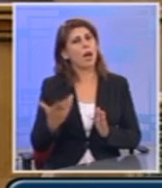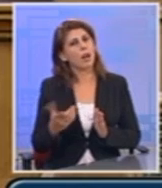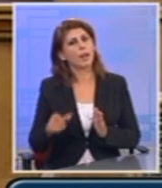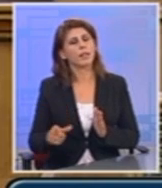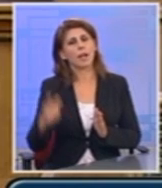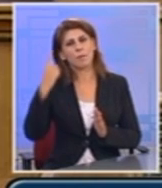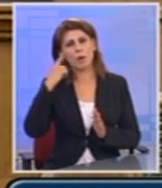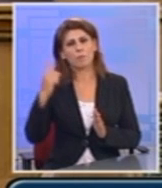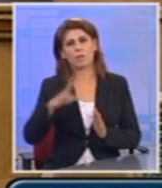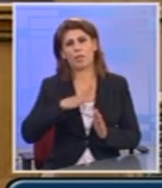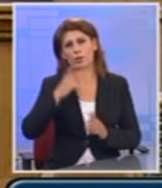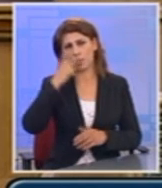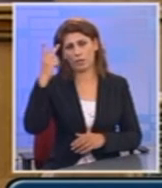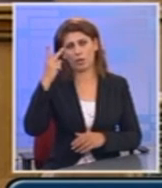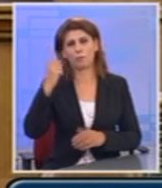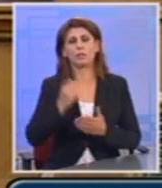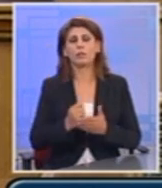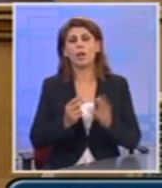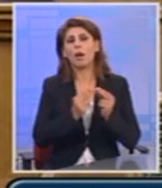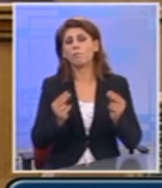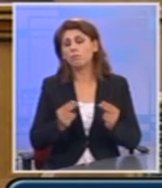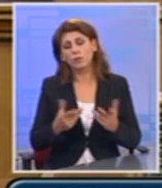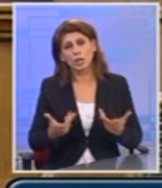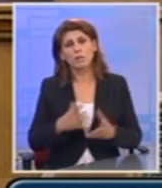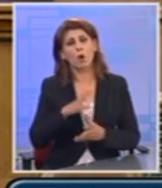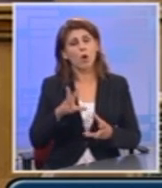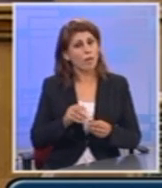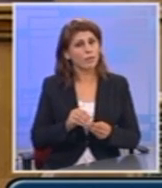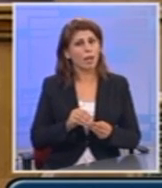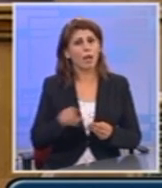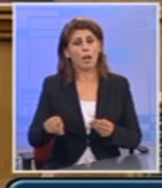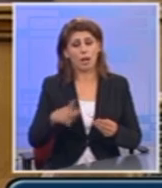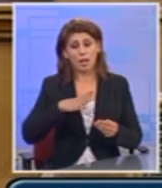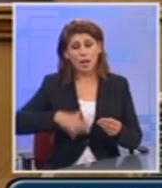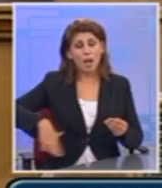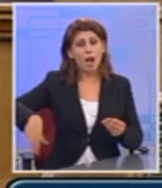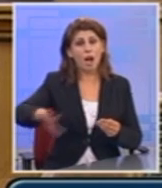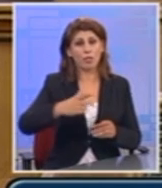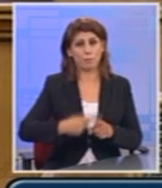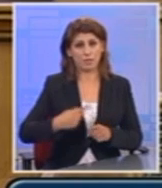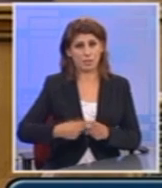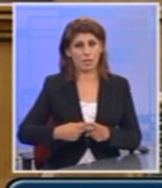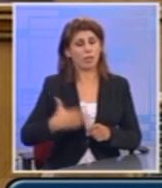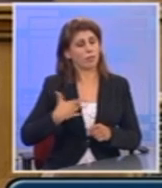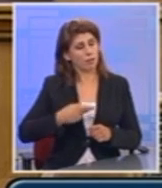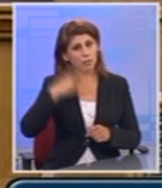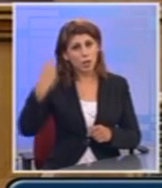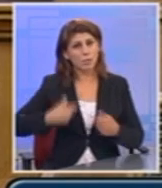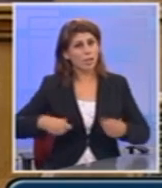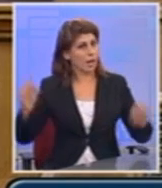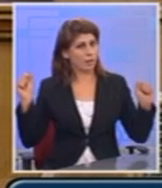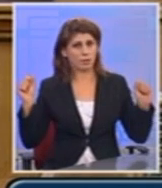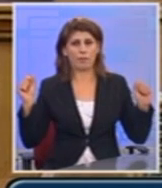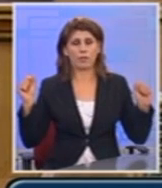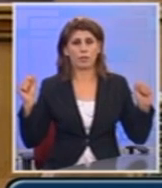από απόψεως ανθρωπίνων δικαιωμάτων και συνεπώς ο λαός αυτής της χώρας έχει το δικαίωμα να αρνηθεί